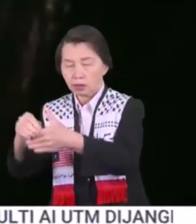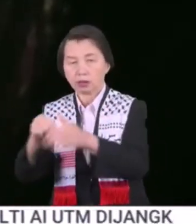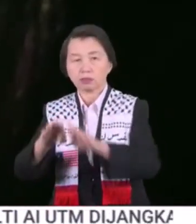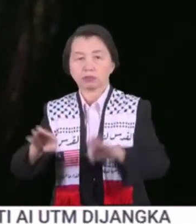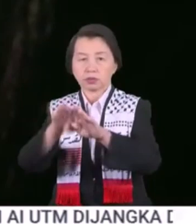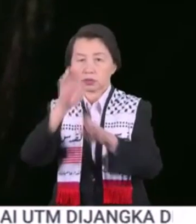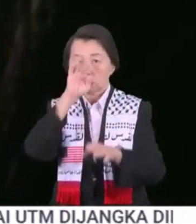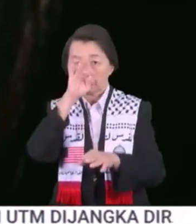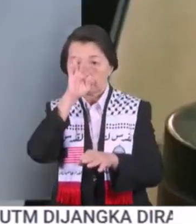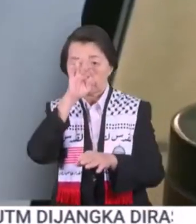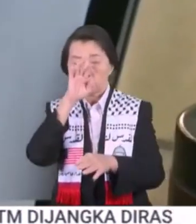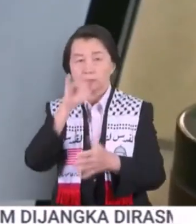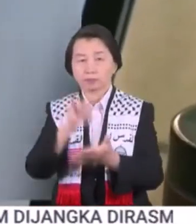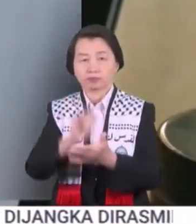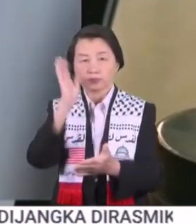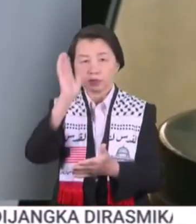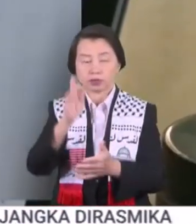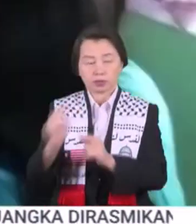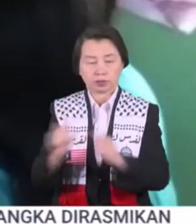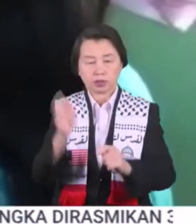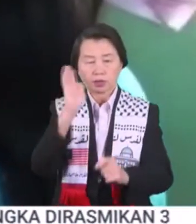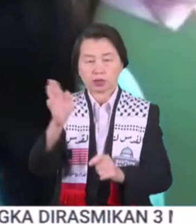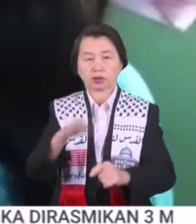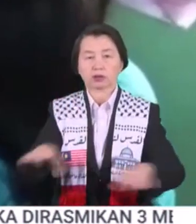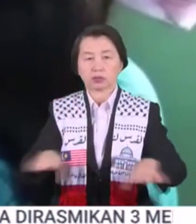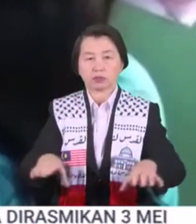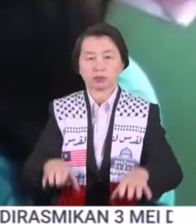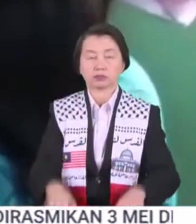itu dan tindakan akan diambil